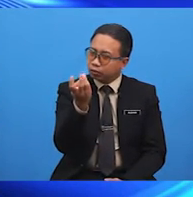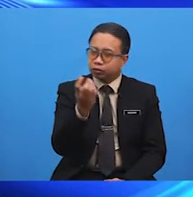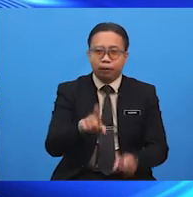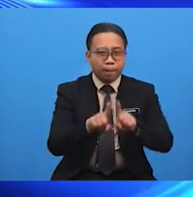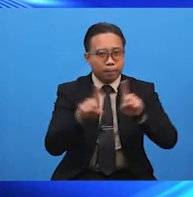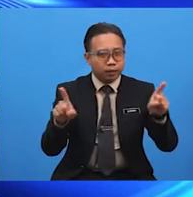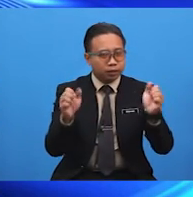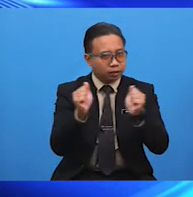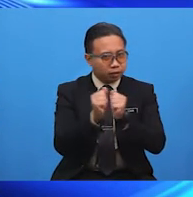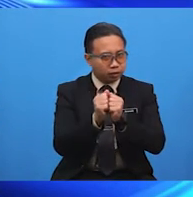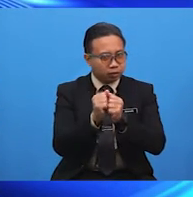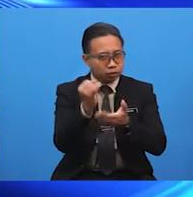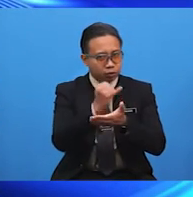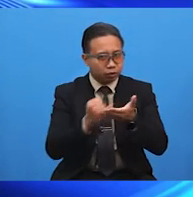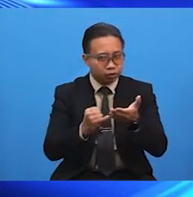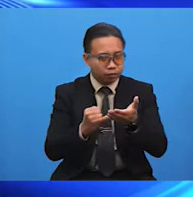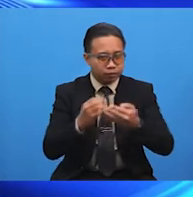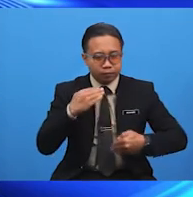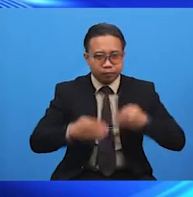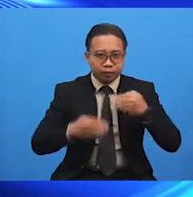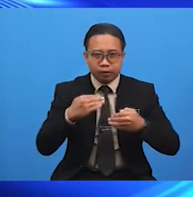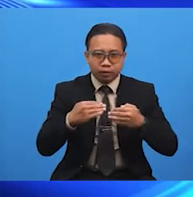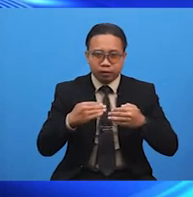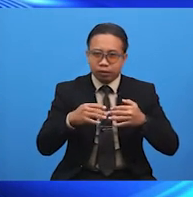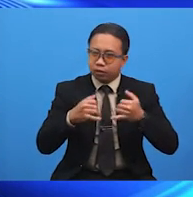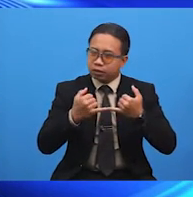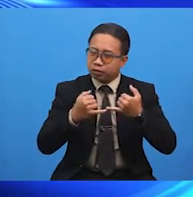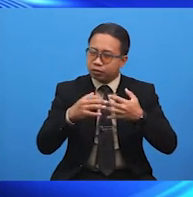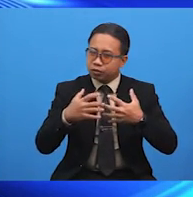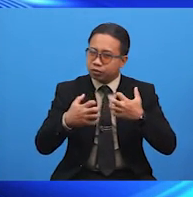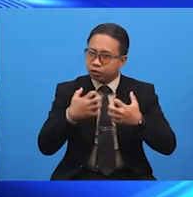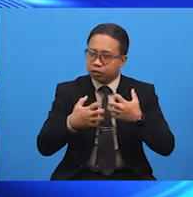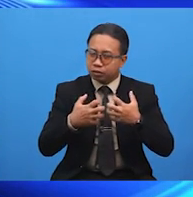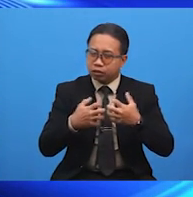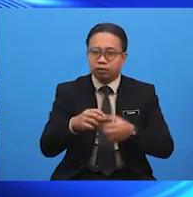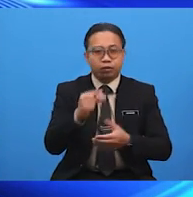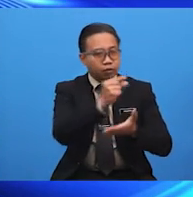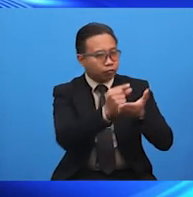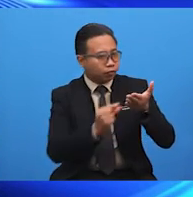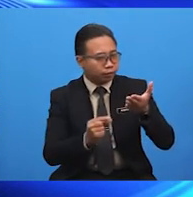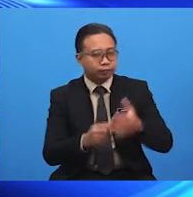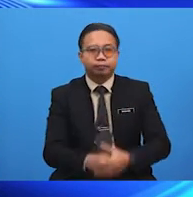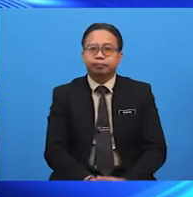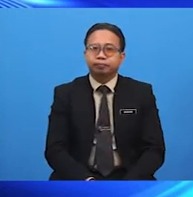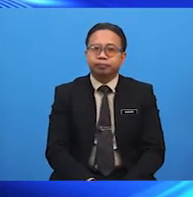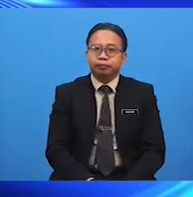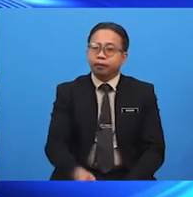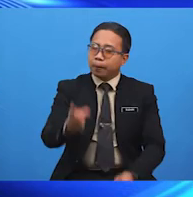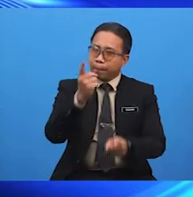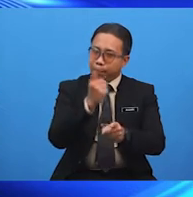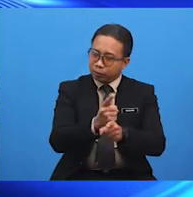berbeza dengan lukisan untuk bidang perindustrian atau bidang seni grafik. Betul tak Cikgu Dons? Yes,